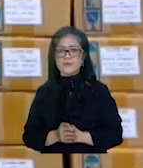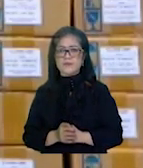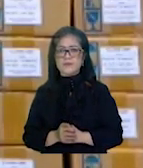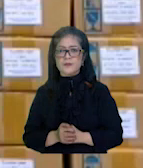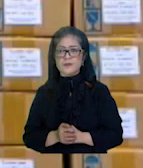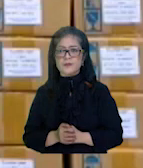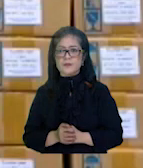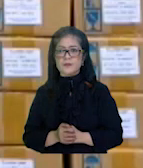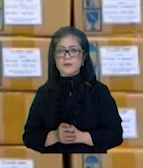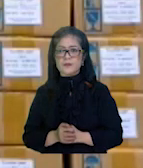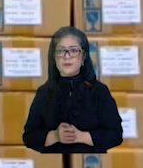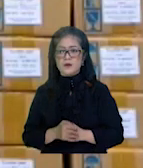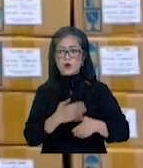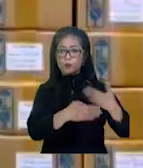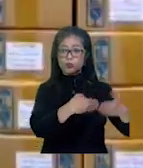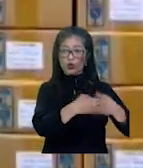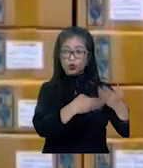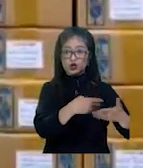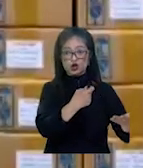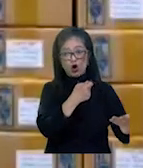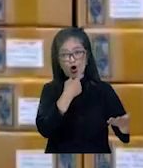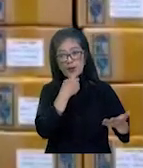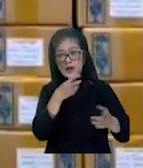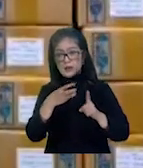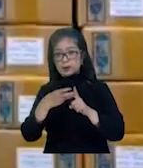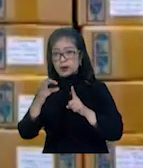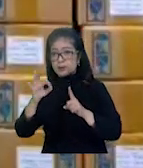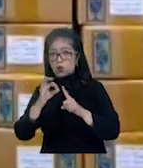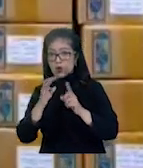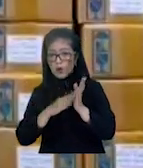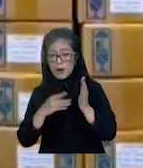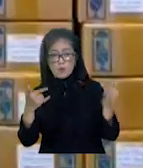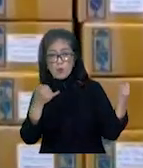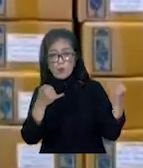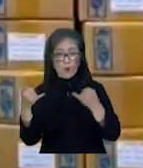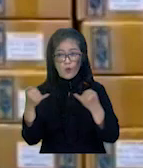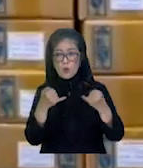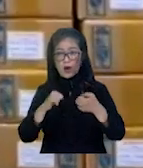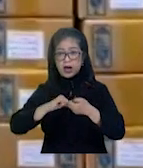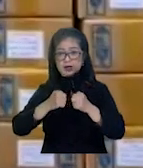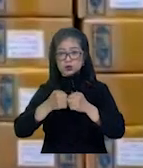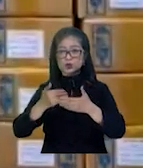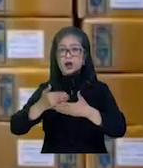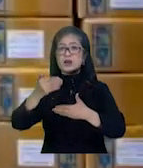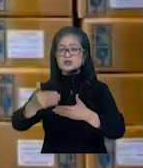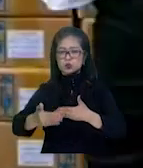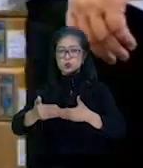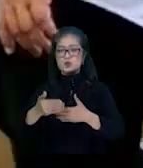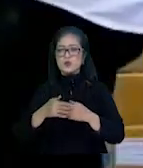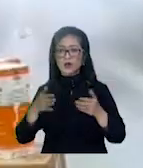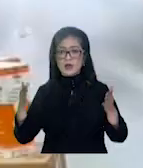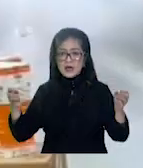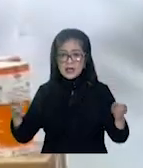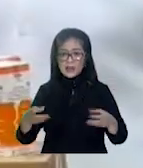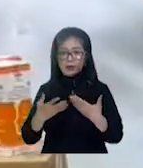Saling tuding antar perusahaan farmasi dengan BPOM dalam kasus gagal ginjal anak terus berlanjut. Usai temuan etilen glikol dan dietilen glikol